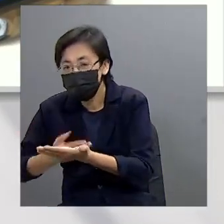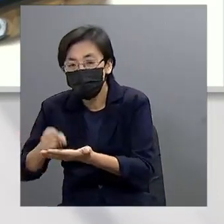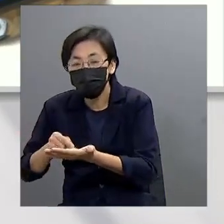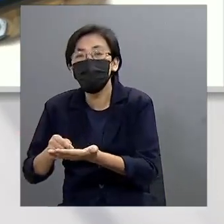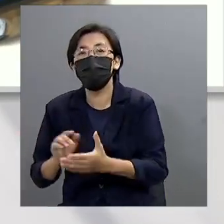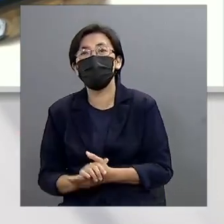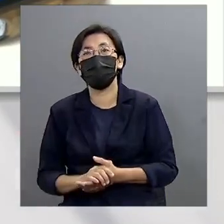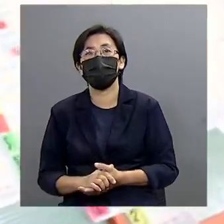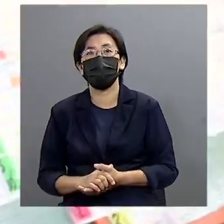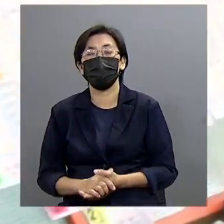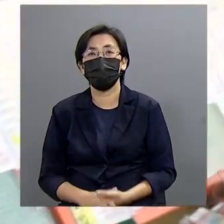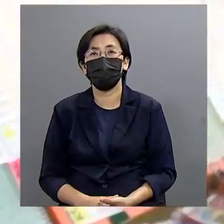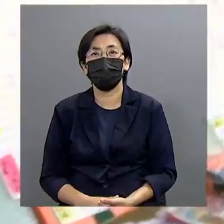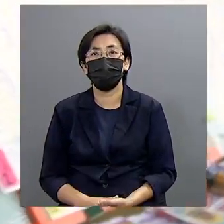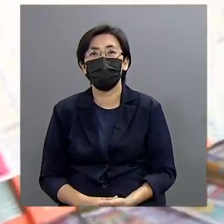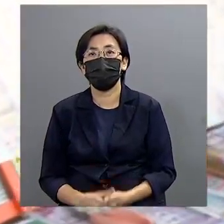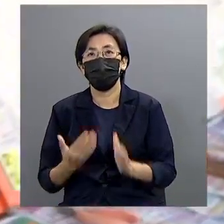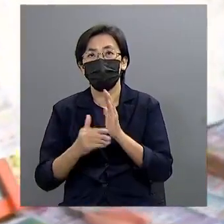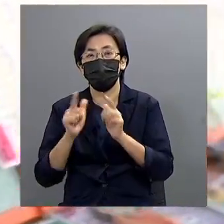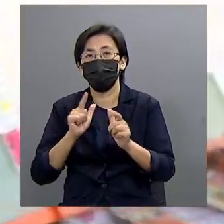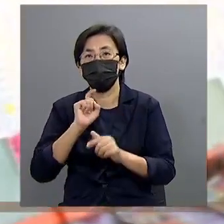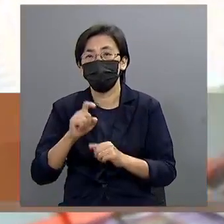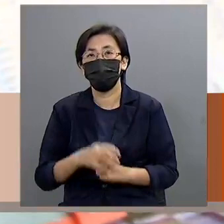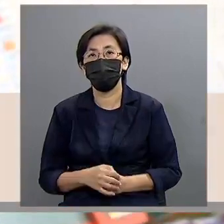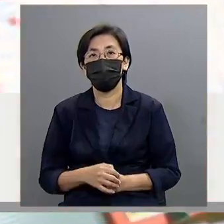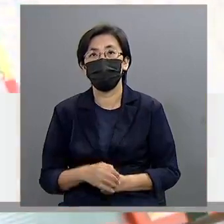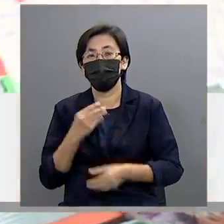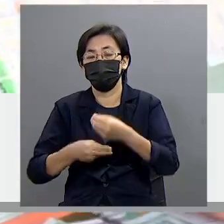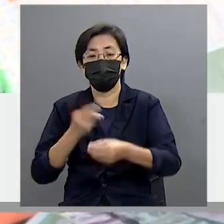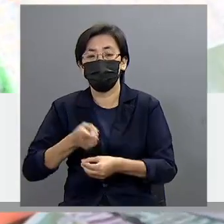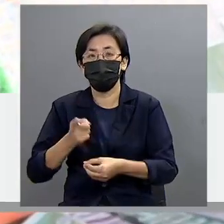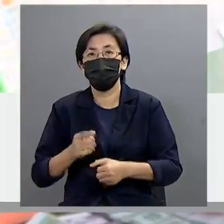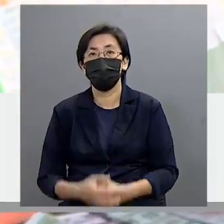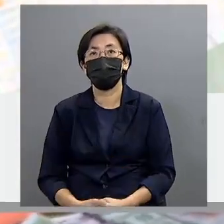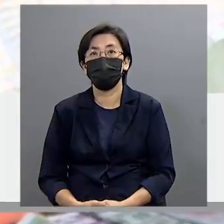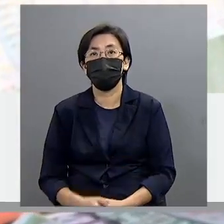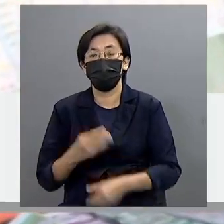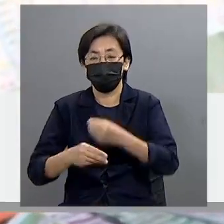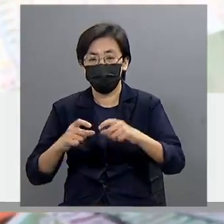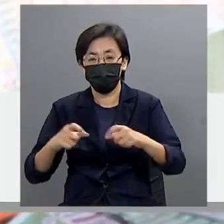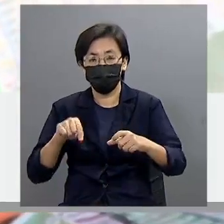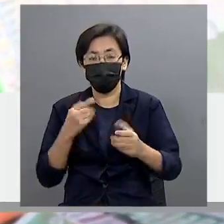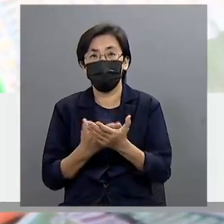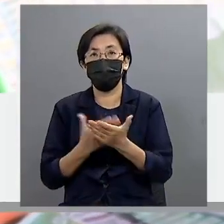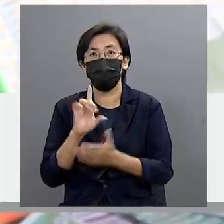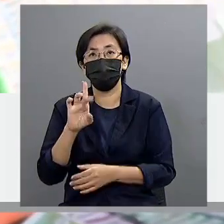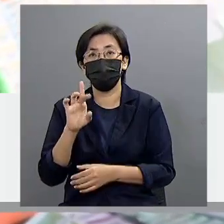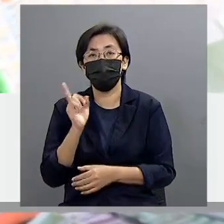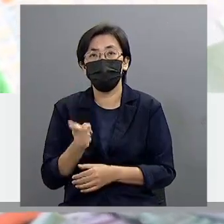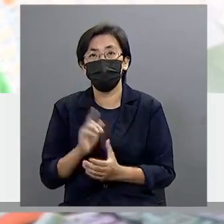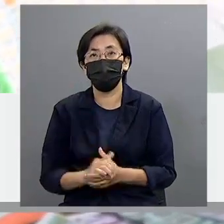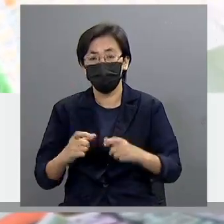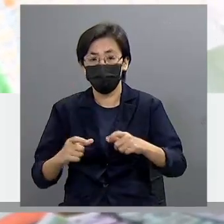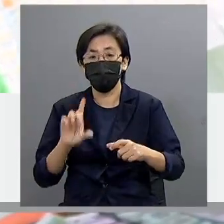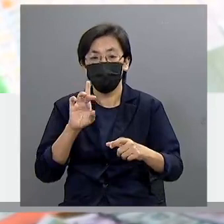จังหวัดเลยค่ะ จัดหมายที่เราก็ขายปกติขายใบละร้อยปกติใบเดียวก็ร้อยหนึ่งสองใบก็ร้อยหนึ่